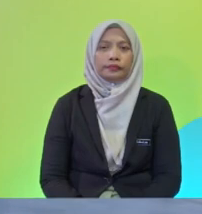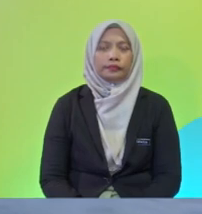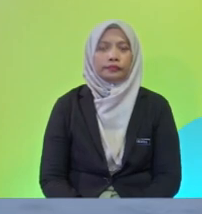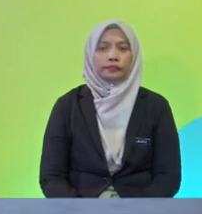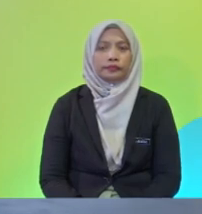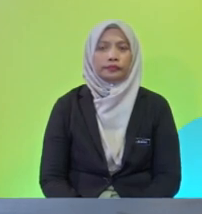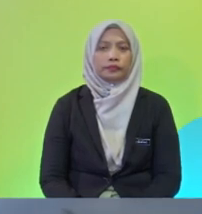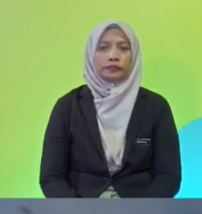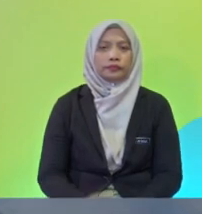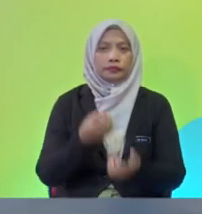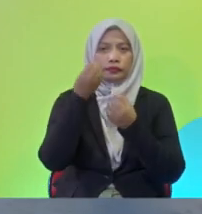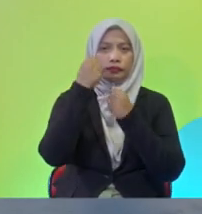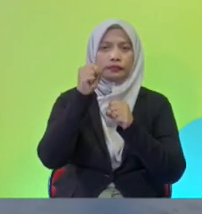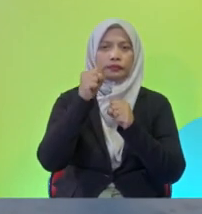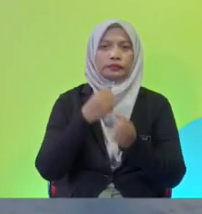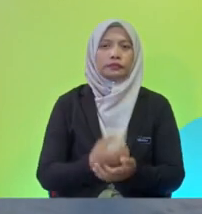Ready.